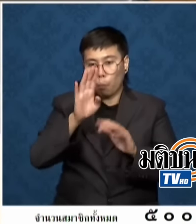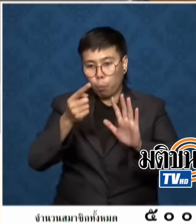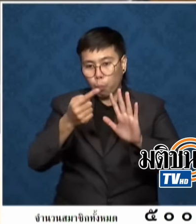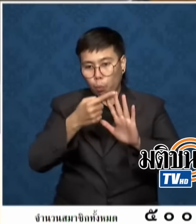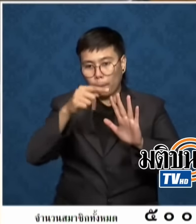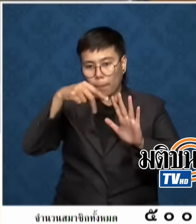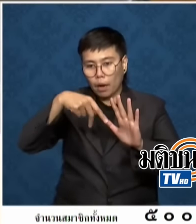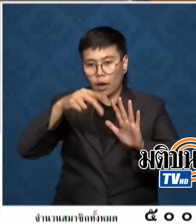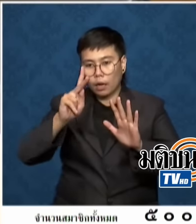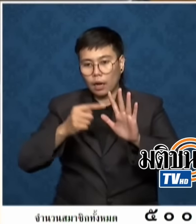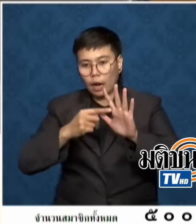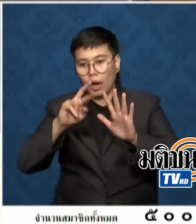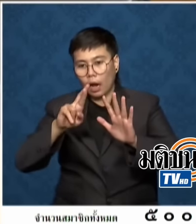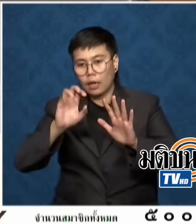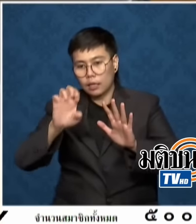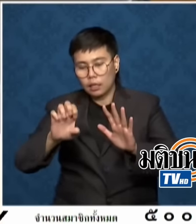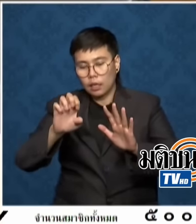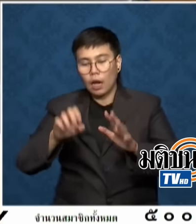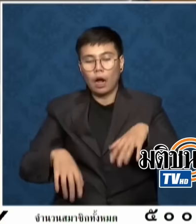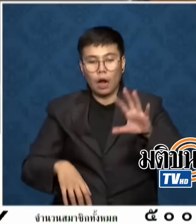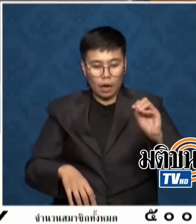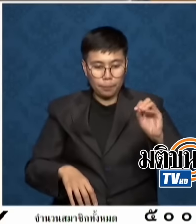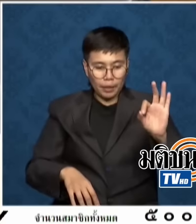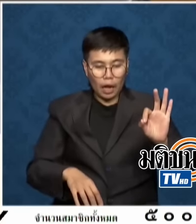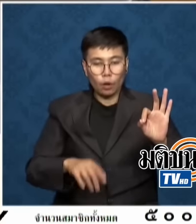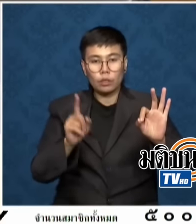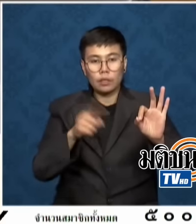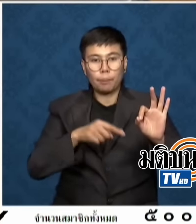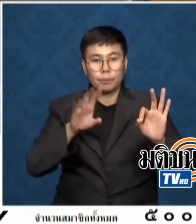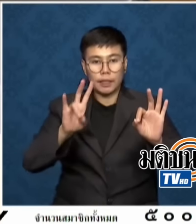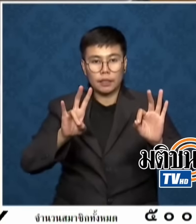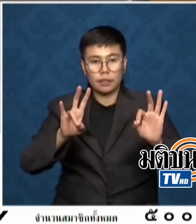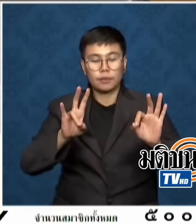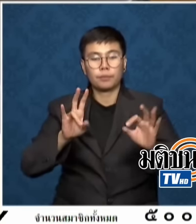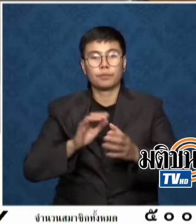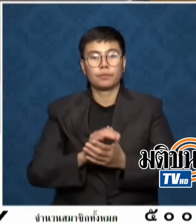พื่อใช้ในมาตราที่59ทับ7นะคะ